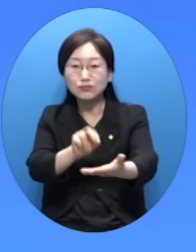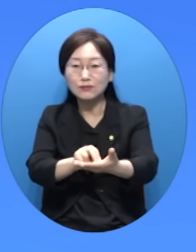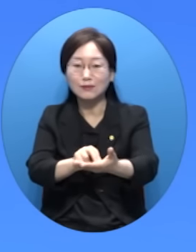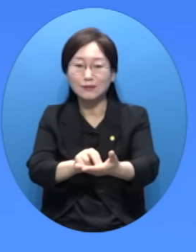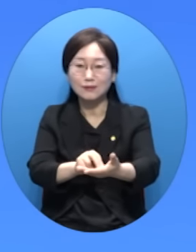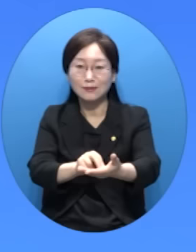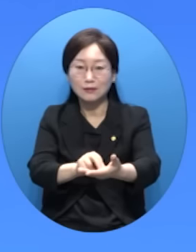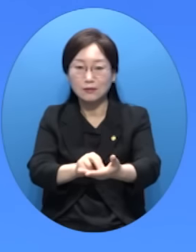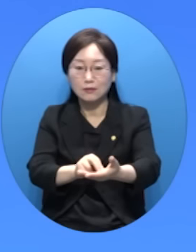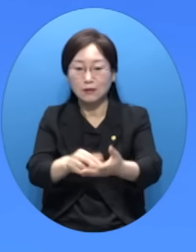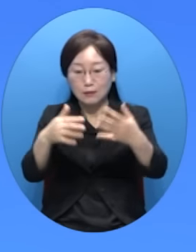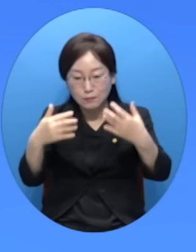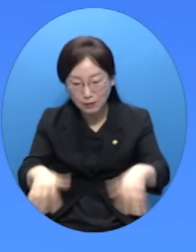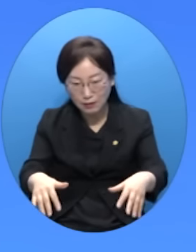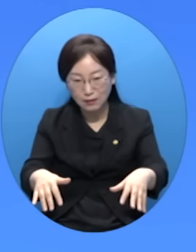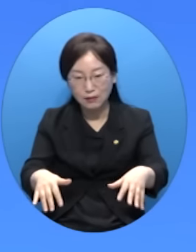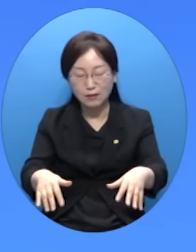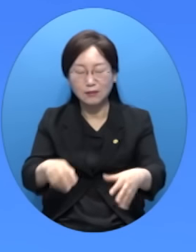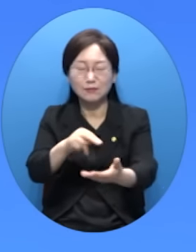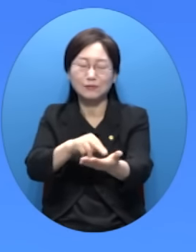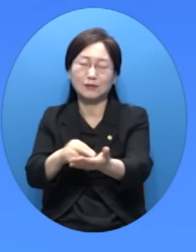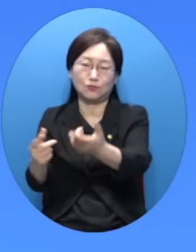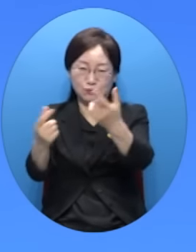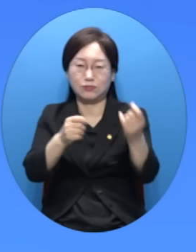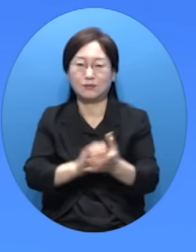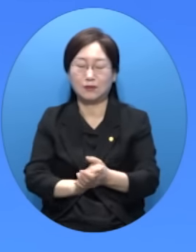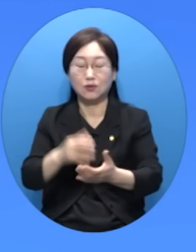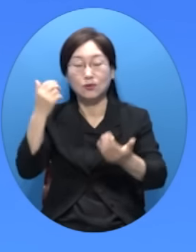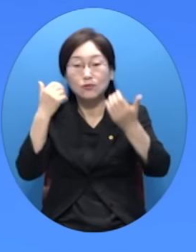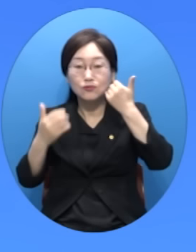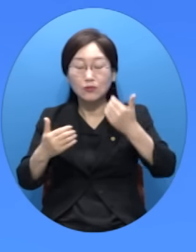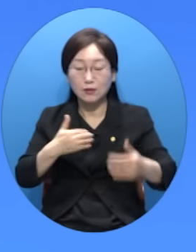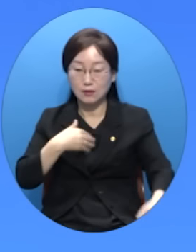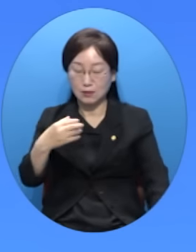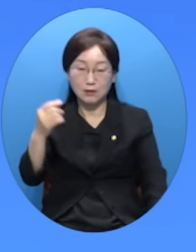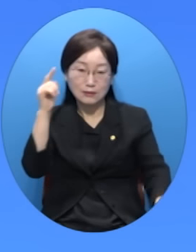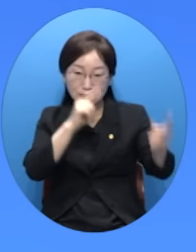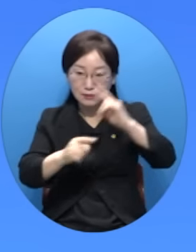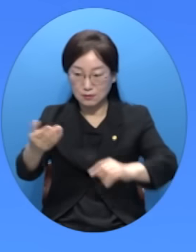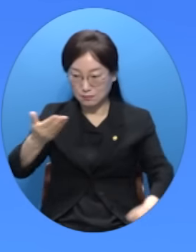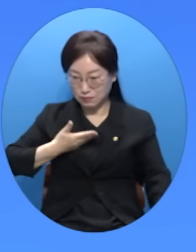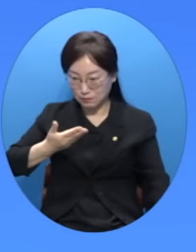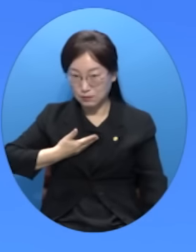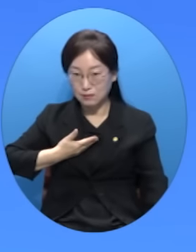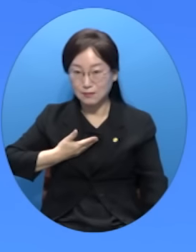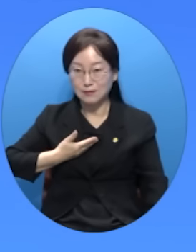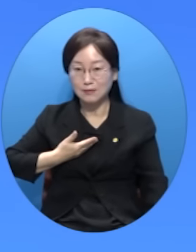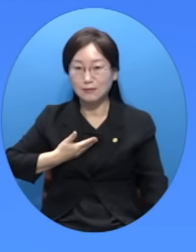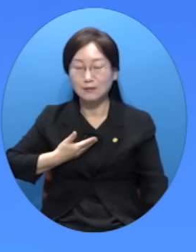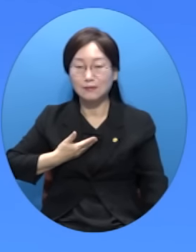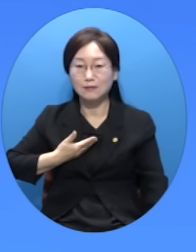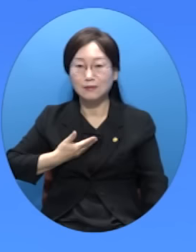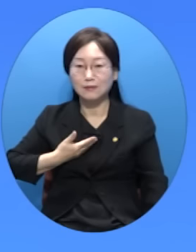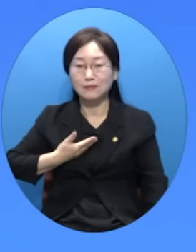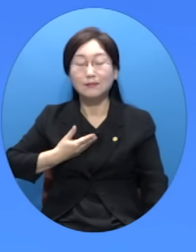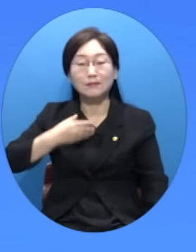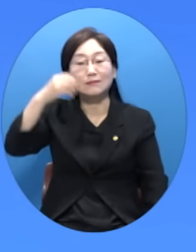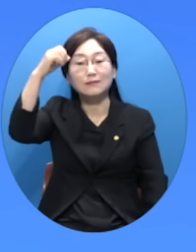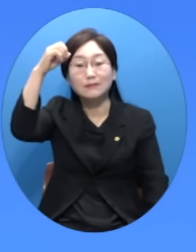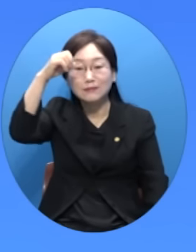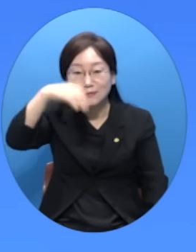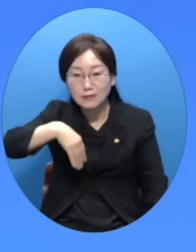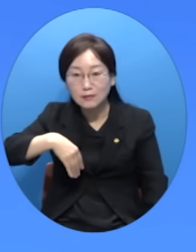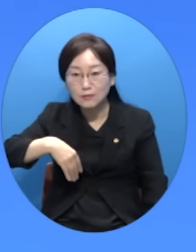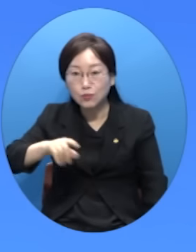한없이 연약한 존재입니다. 누가 내게 상처되는 말을 한마디 전했을 때 그냥